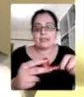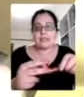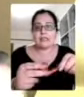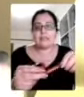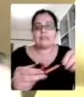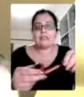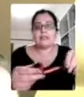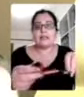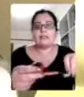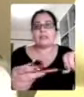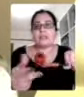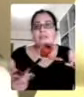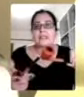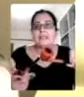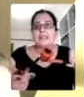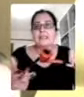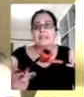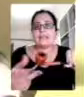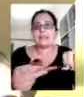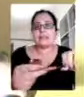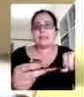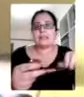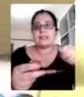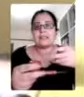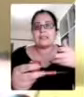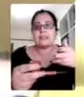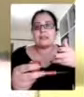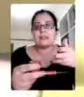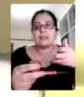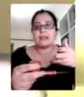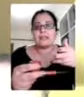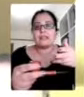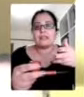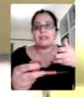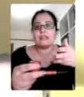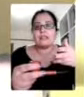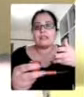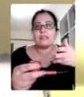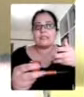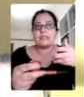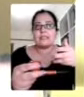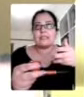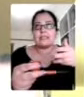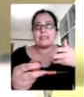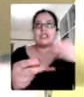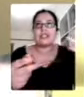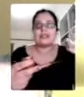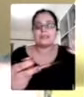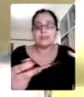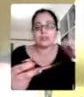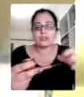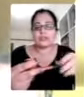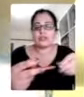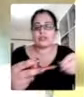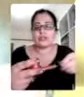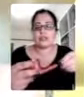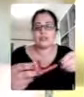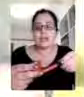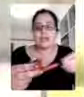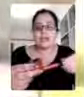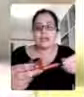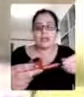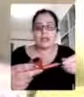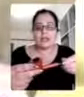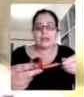yani ben bu arada mesela kendi adıma biraz evvel Ali Bey'in verdiği örnekteki kişilerden biri olarak şöyle